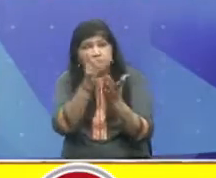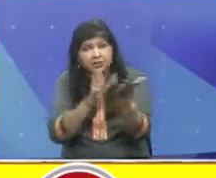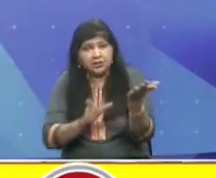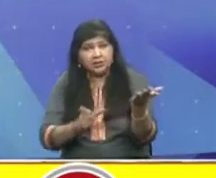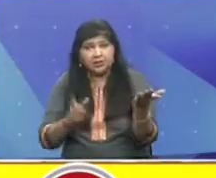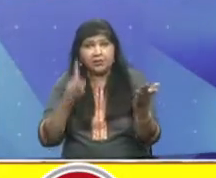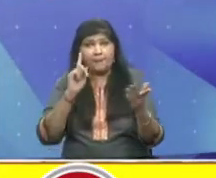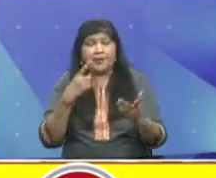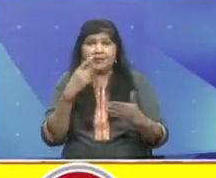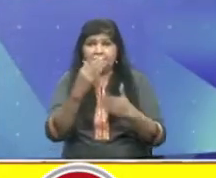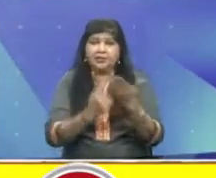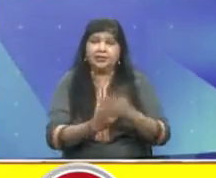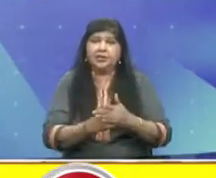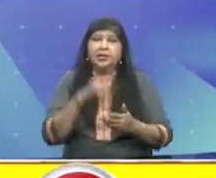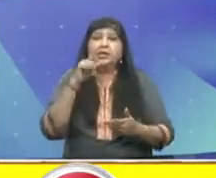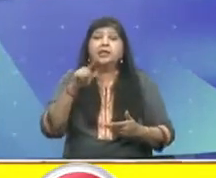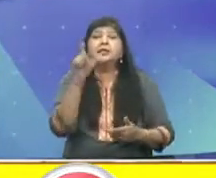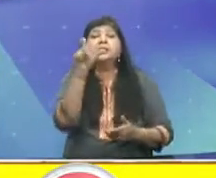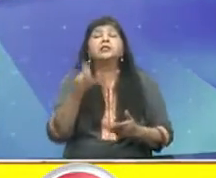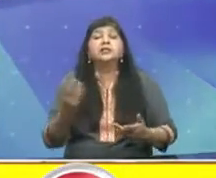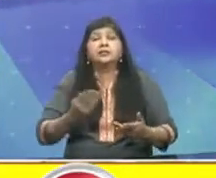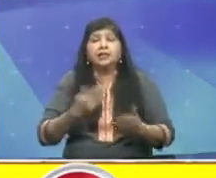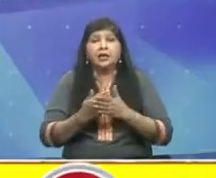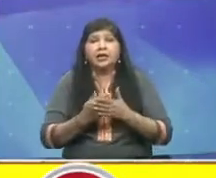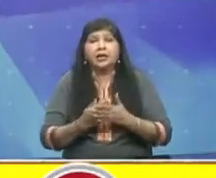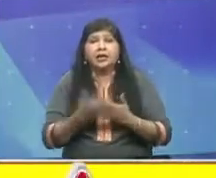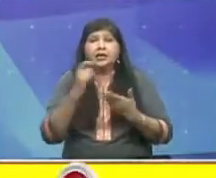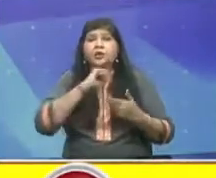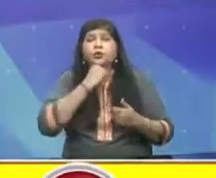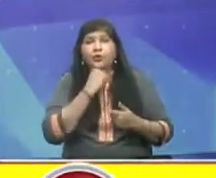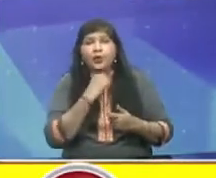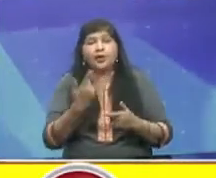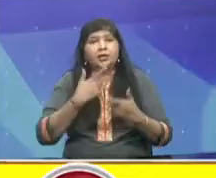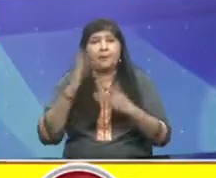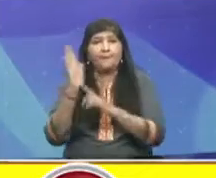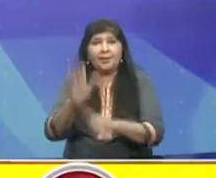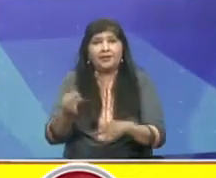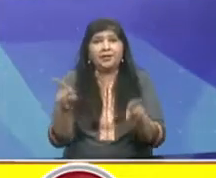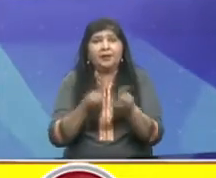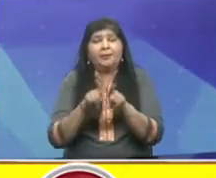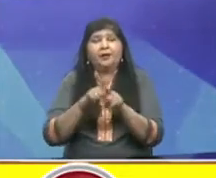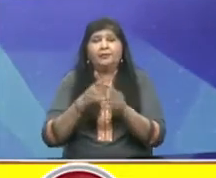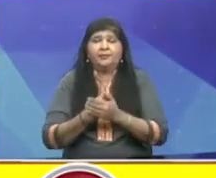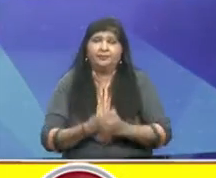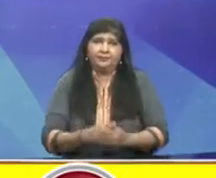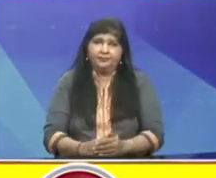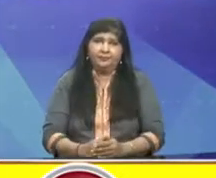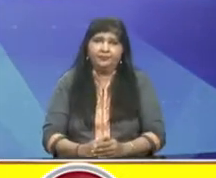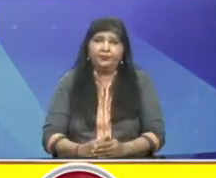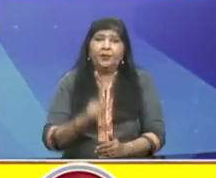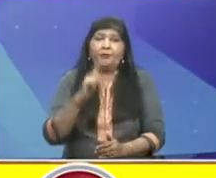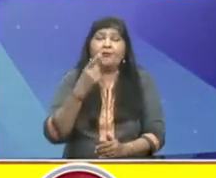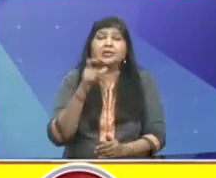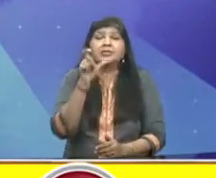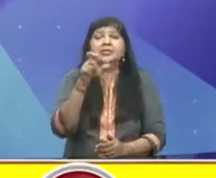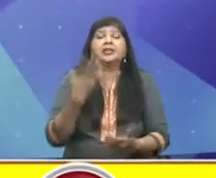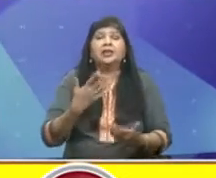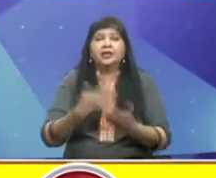रखती हैं और वही तो कभी कभी युवा की सच्ची पहचान बन जाती है। पहली चीज